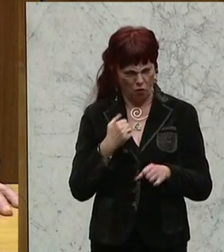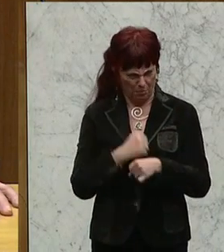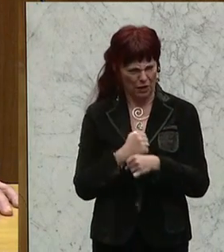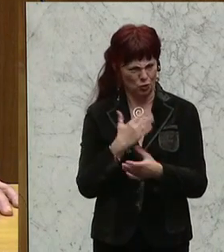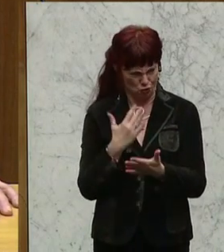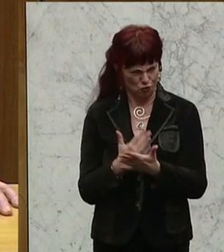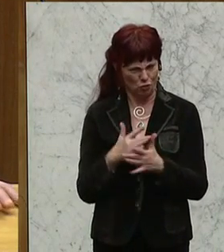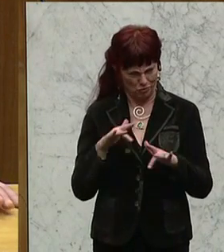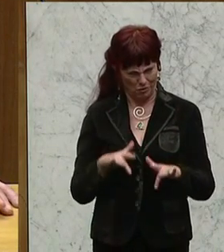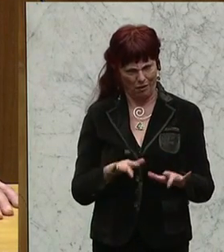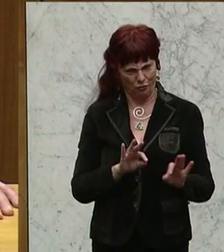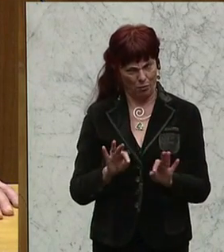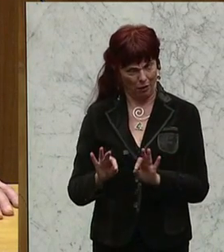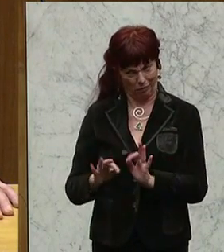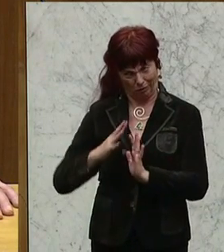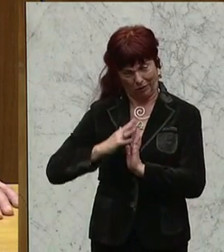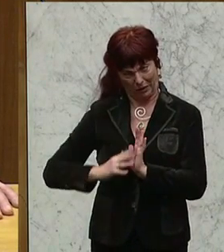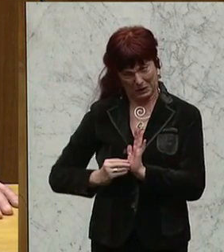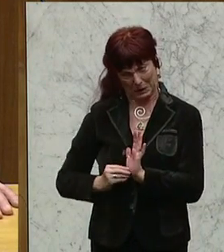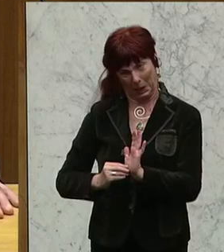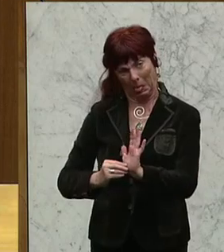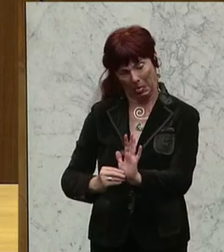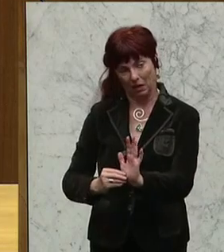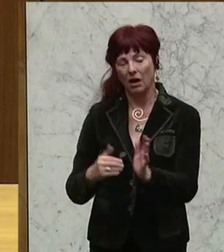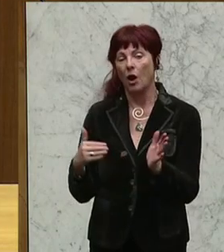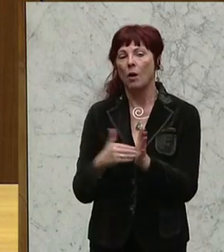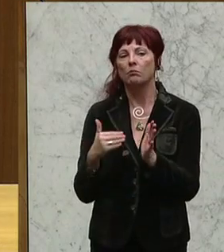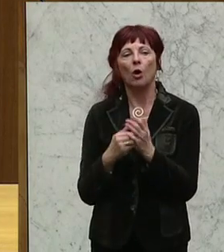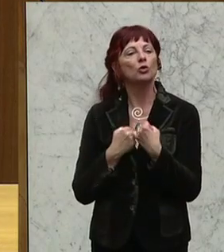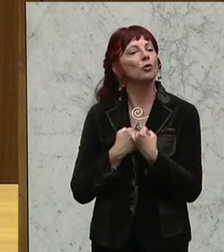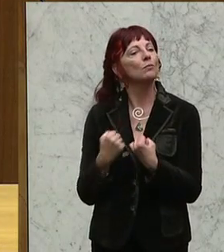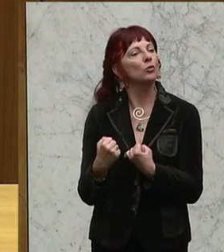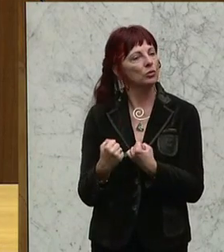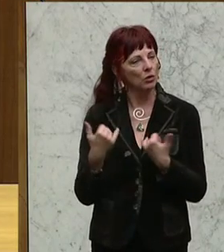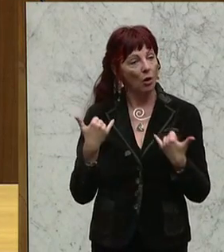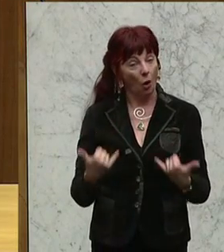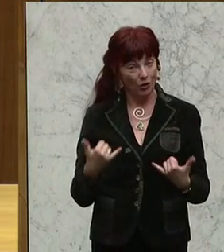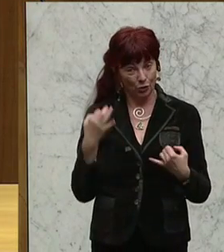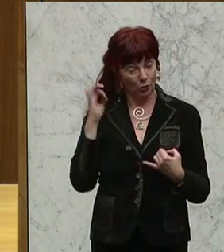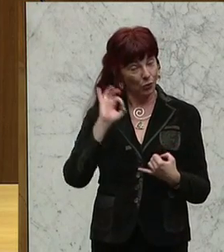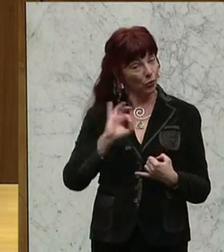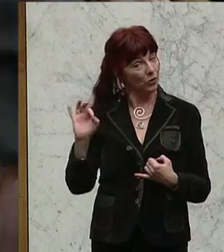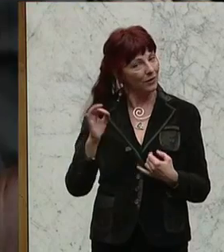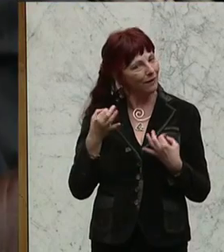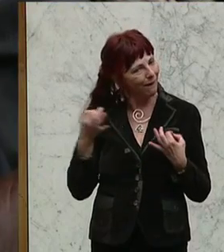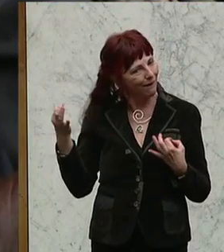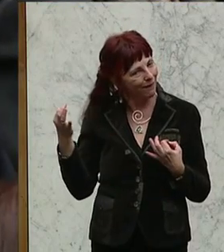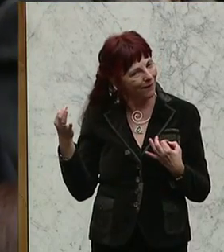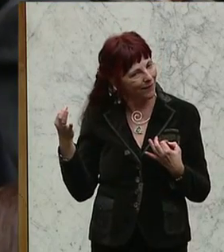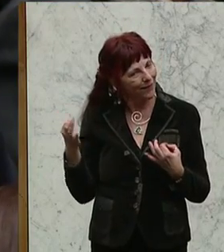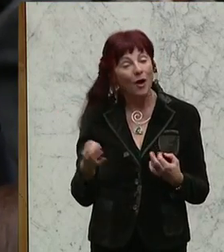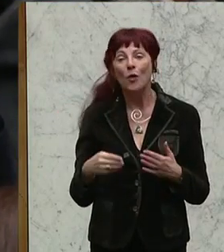sind schon geleistet es bedarf nur des Mutes heute wäre ein guter Tag Neubeginn habe ich gehört jetzt her